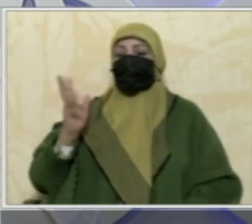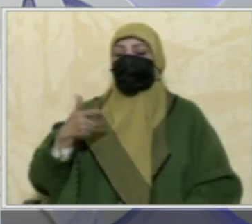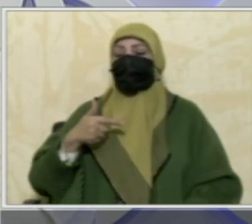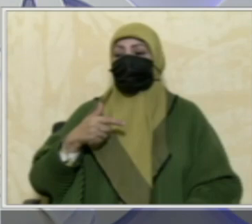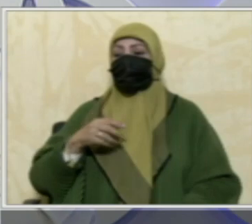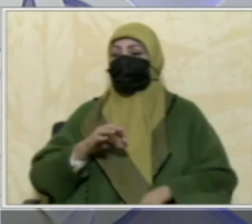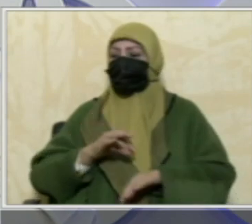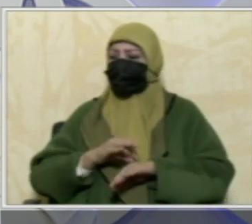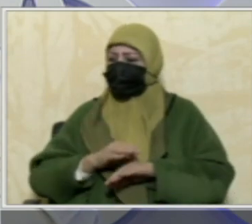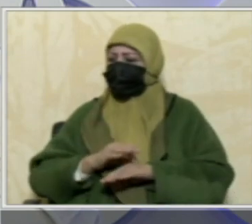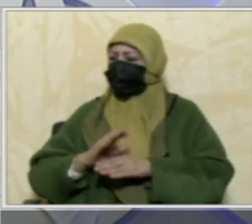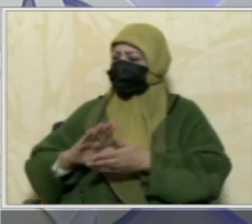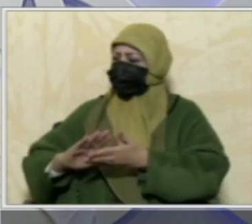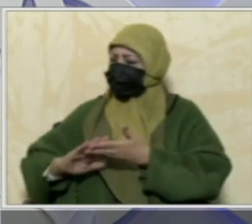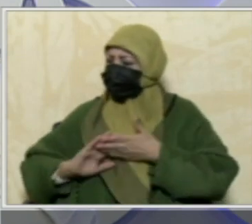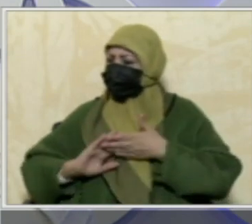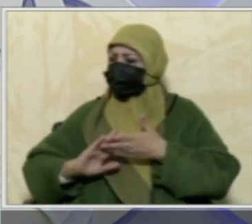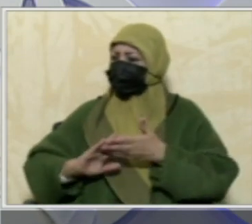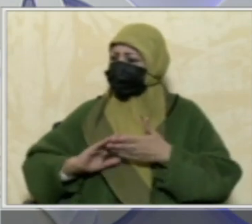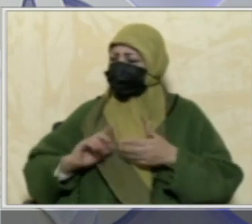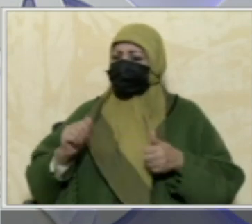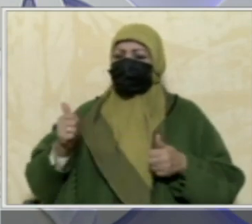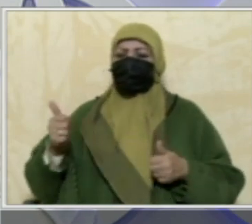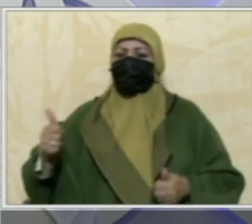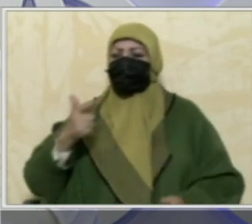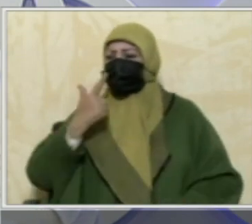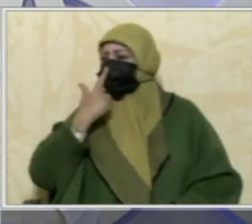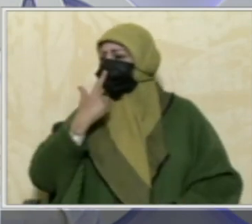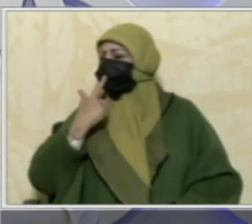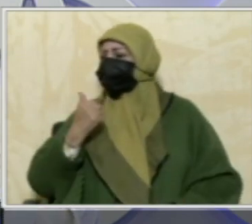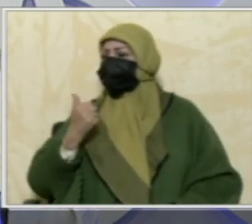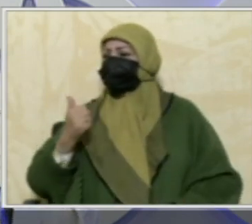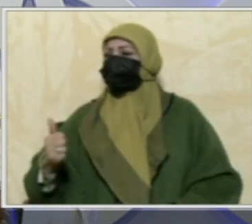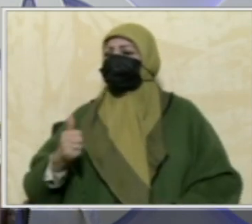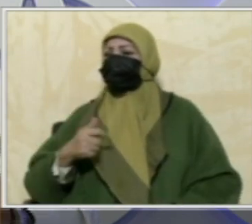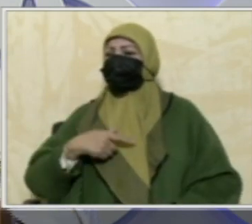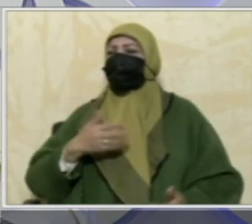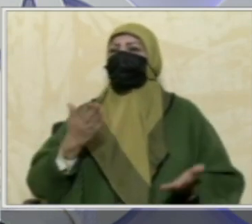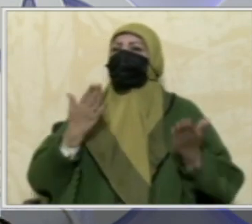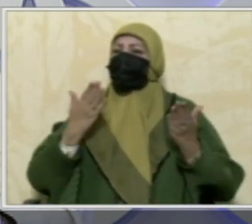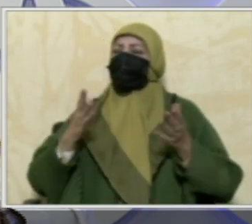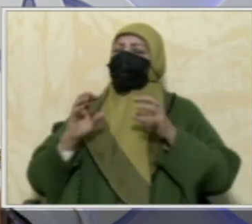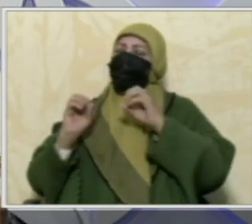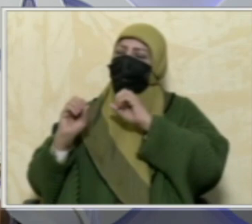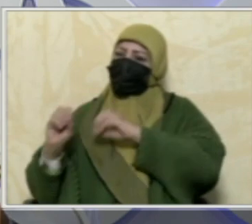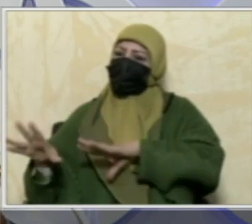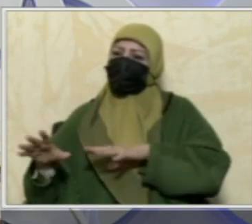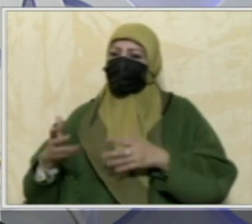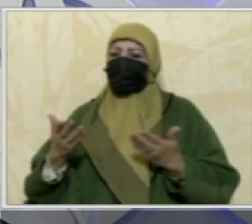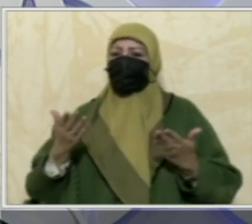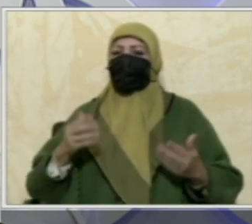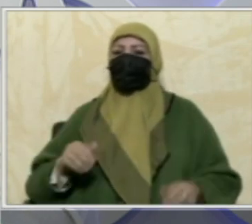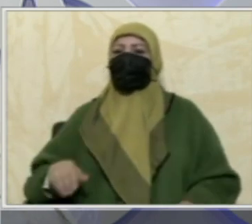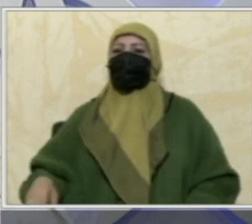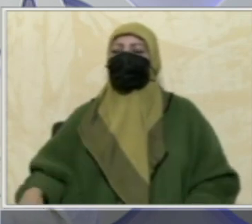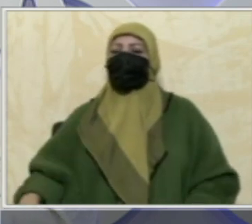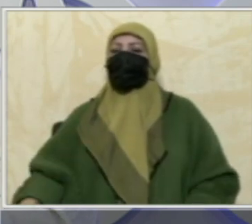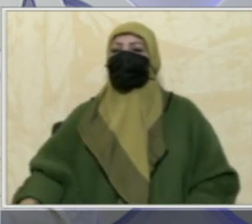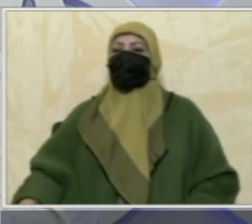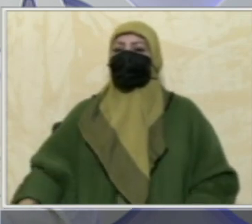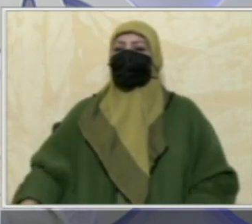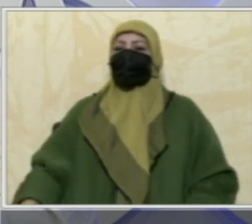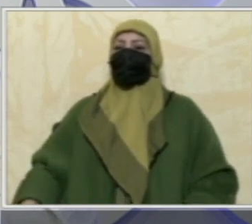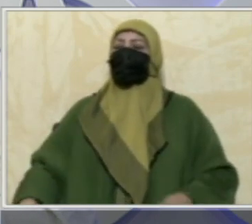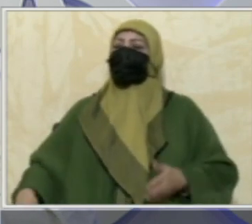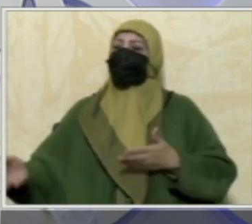شيئا بل يقول لك اريد الدعاء ثم انت يعني نقول احنا تعزمه والله تكرمه بشيء يعني